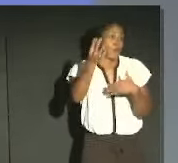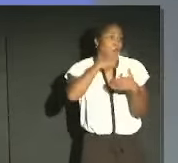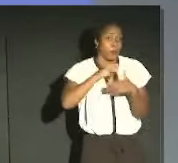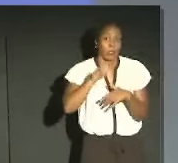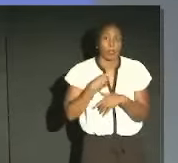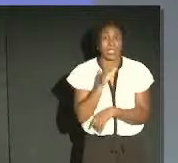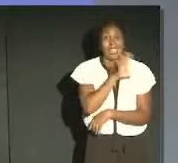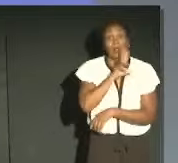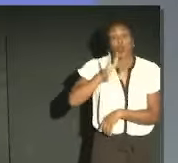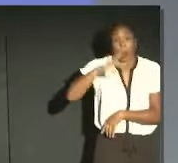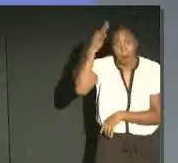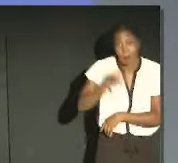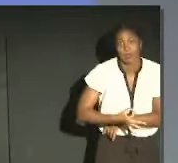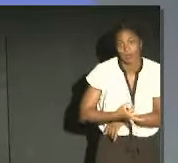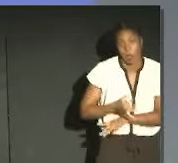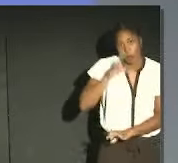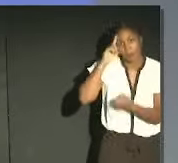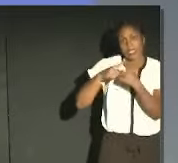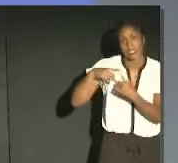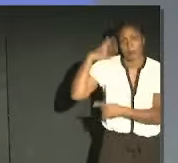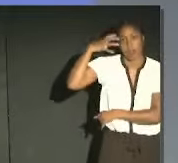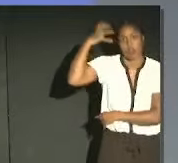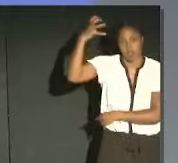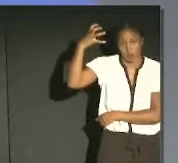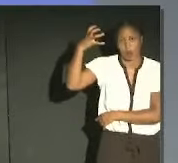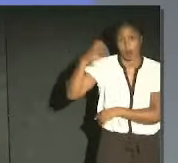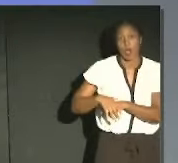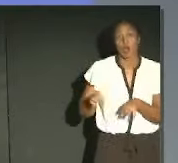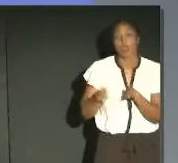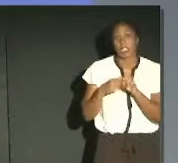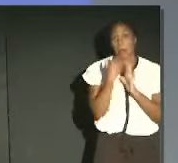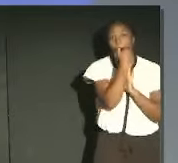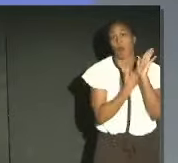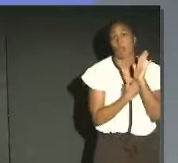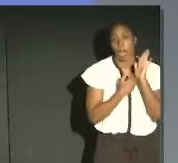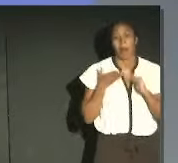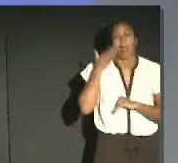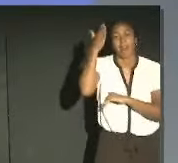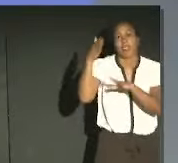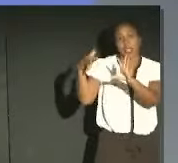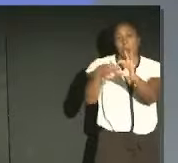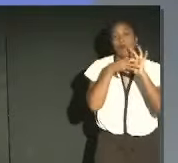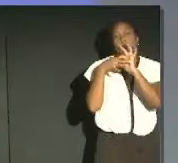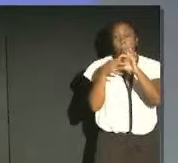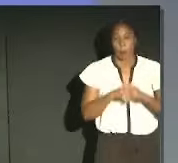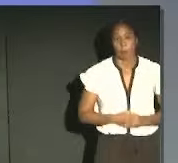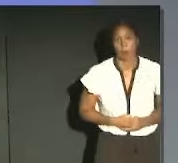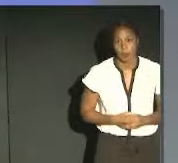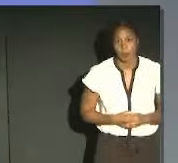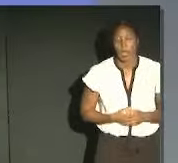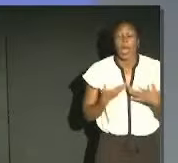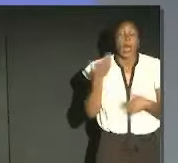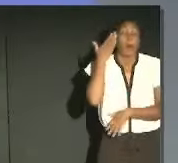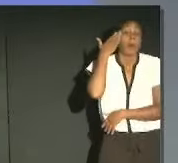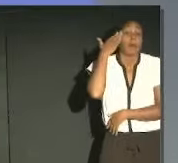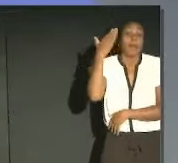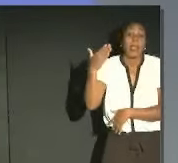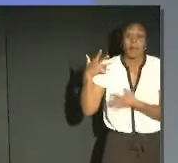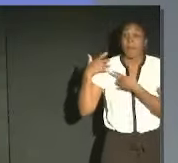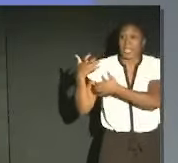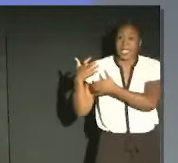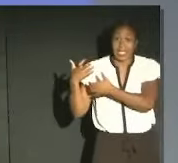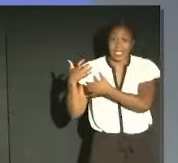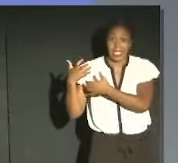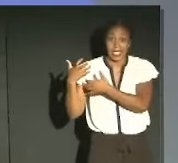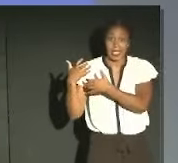63 % pour Jean-Luc Mélenchon et le programme de l'avenir en commun et si la Martinique était tout le pays